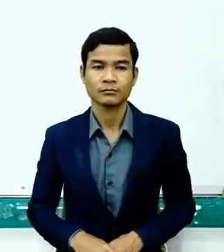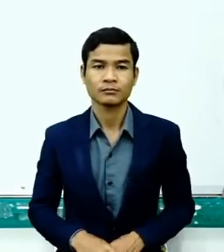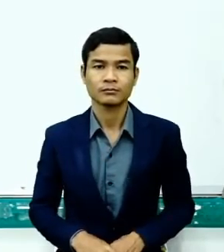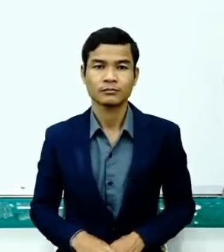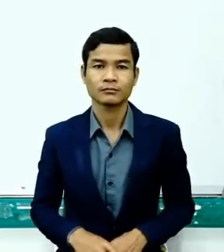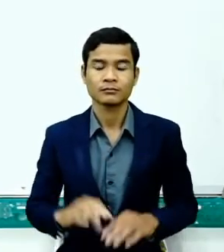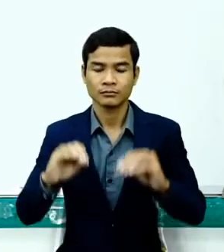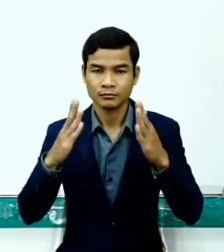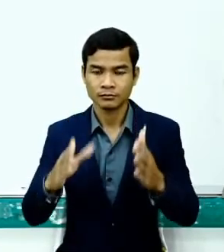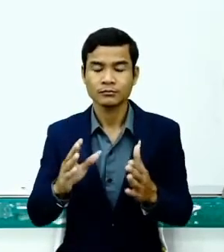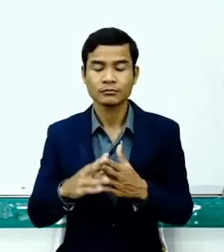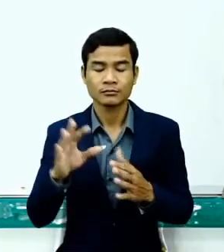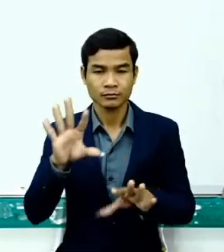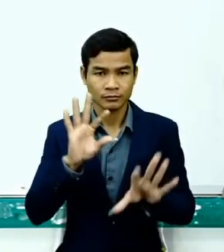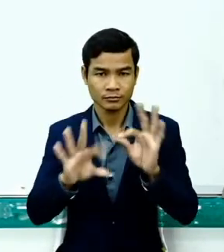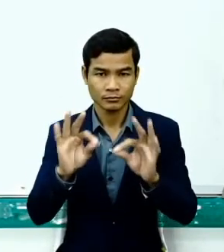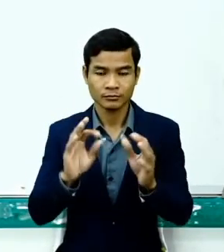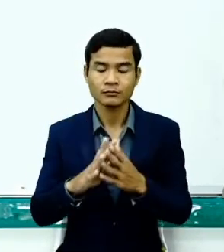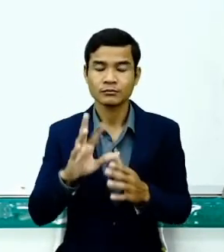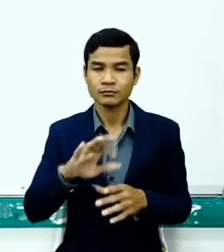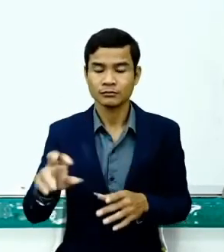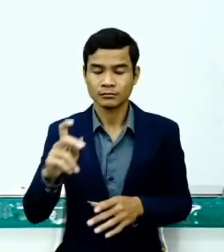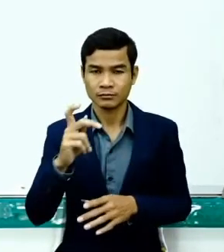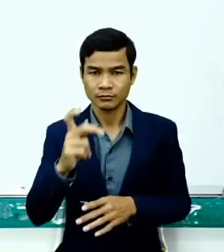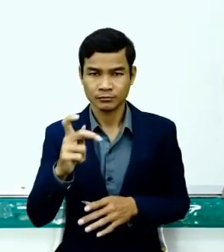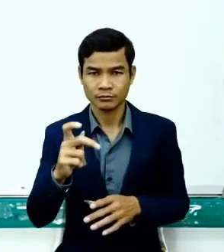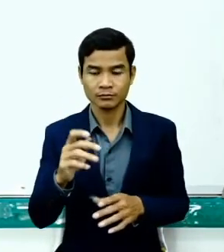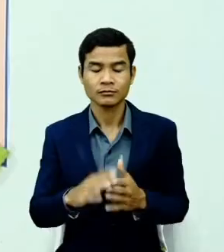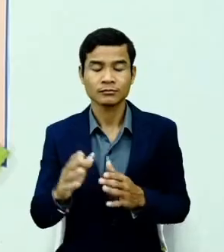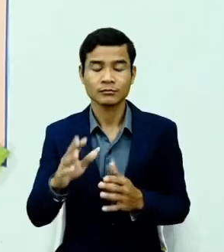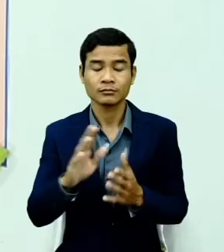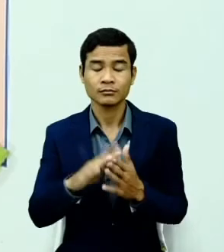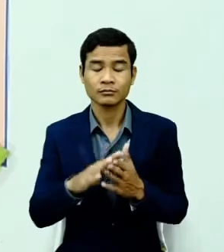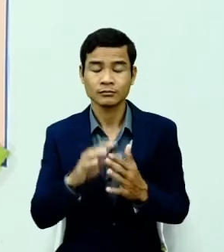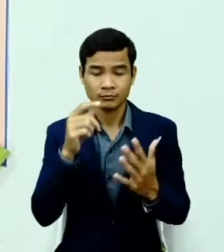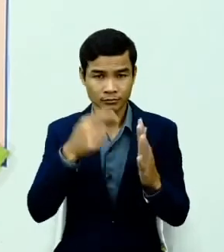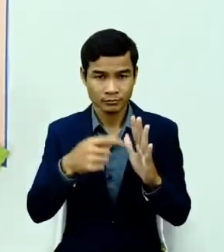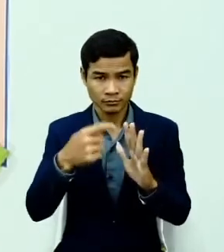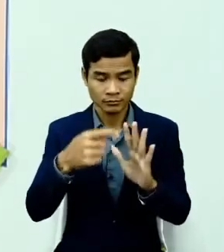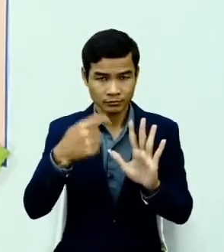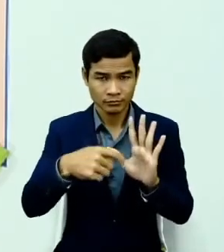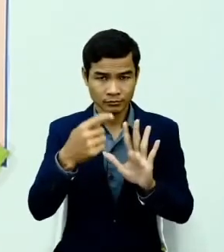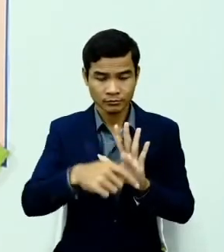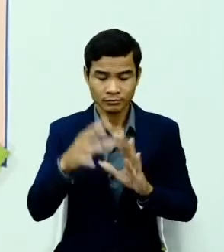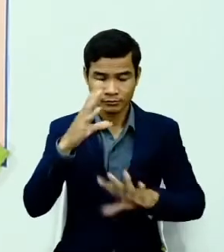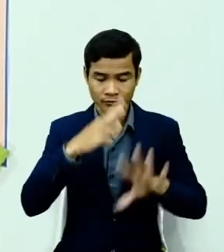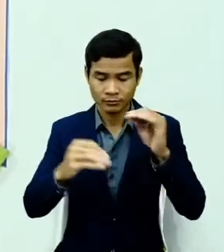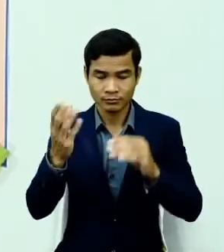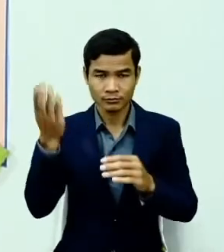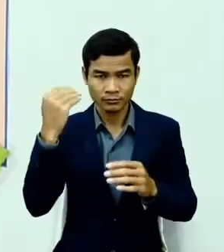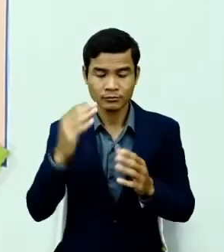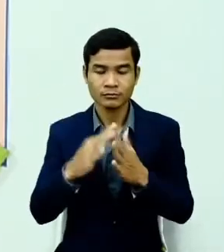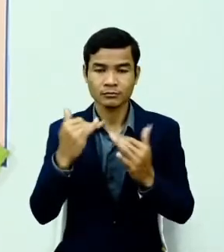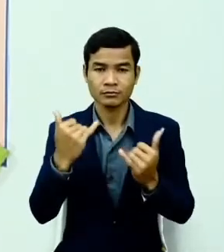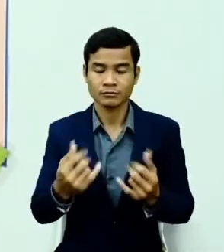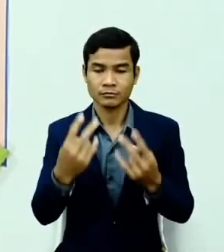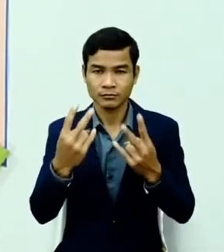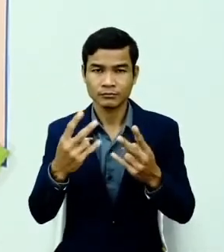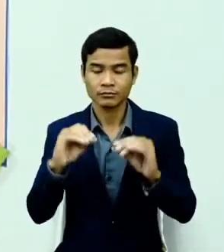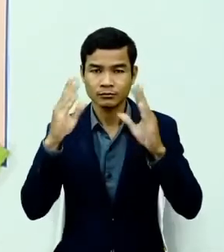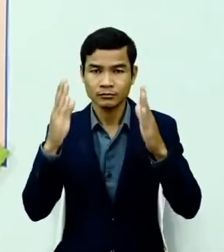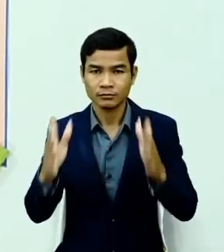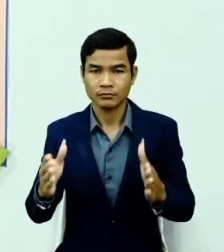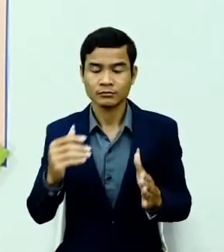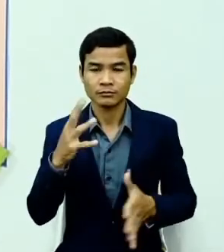2ដែលអ្នកគ្រូជ្រើសរើសតួអក្សរកហើយនឹងស្រៈដែលយើងបានរៀនកាលពីថ្ងៃមុនហើយលោកកូនកូនមើលមកអ្នកគ្រូនឹងអានបង្ហាញ